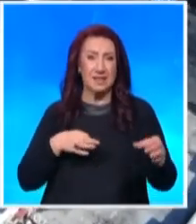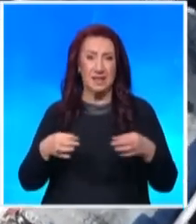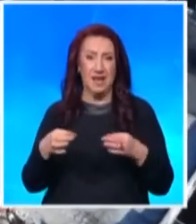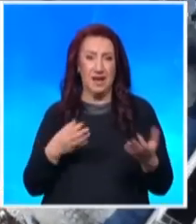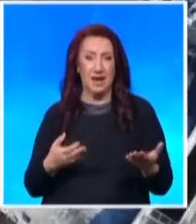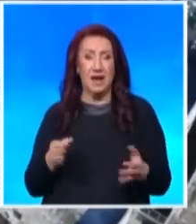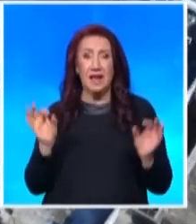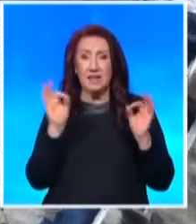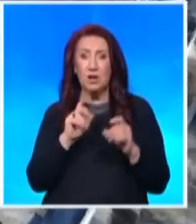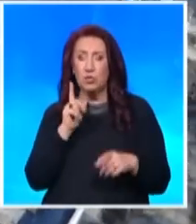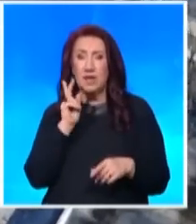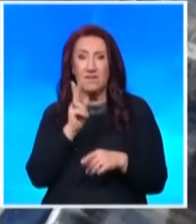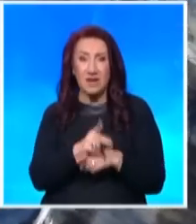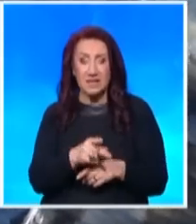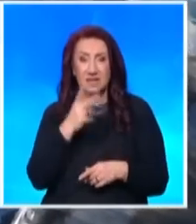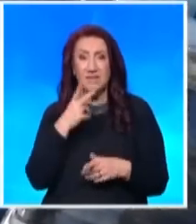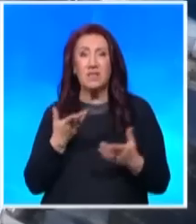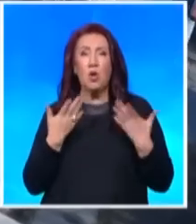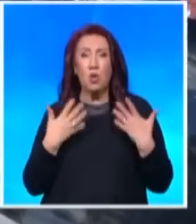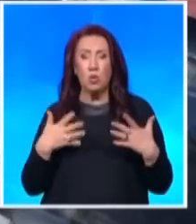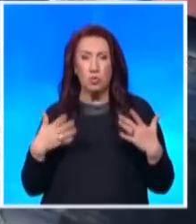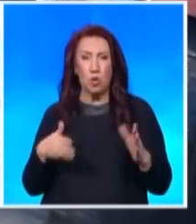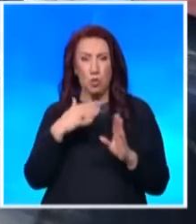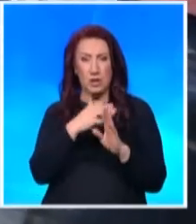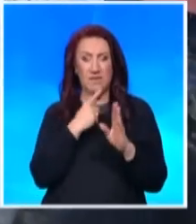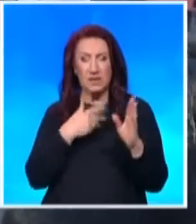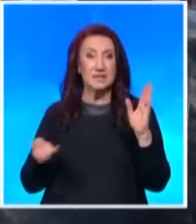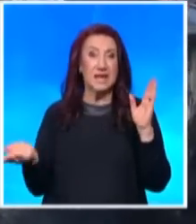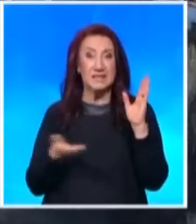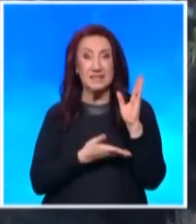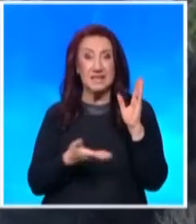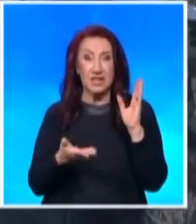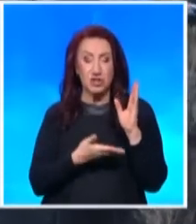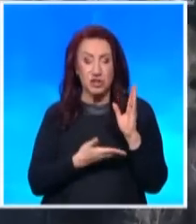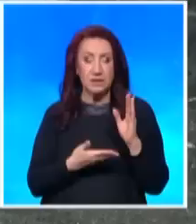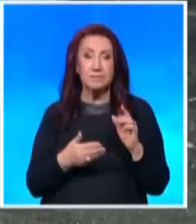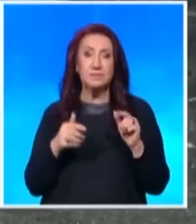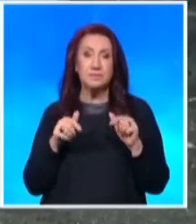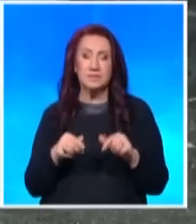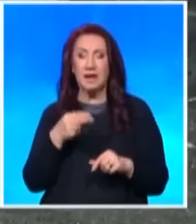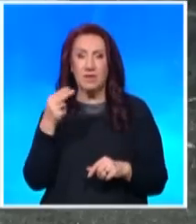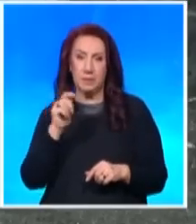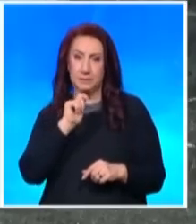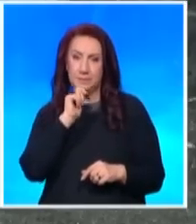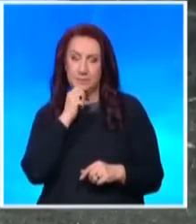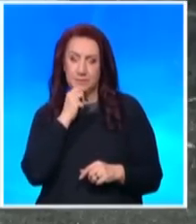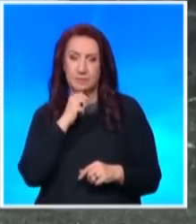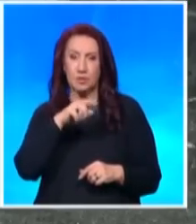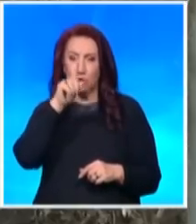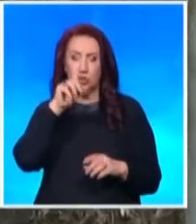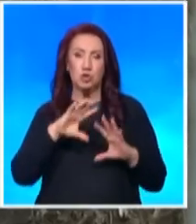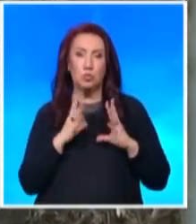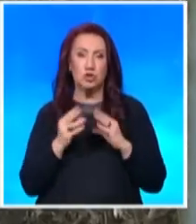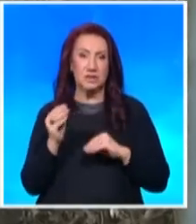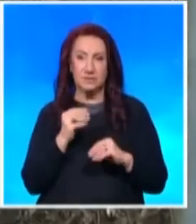терен, за да се види за какво унищожение става въпрос. За сега фирмата се въздържа от коментар, а Столичният общински съвет вика на спешно